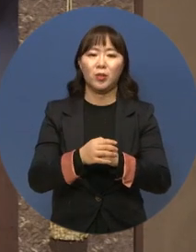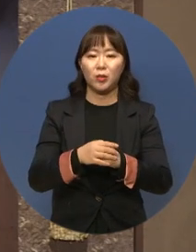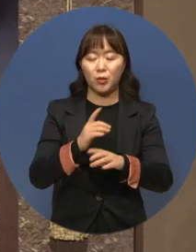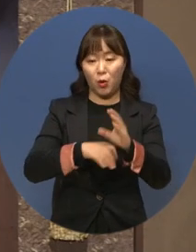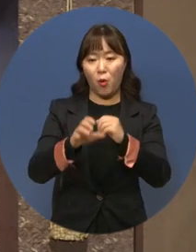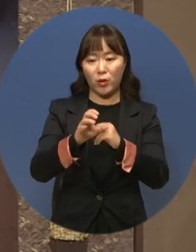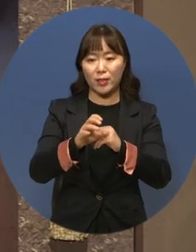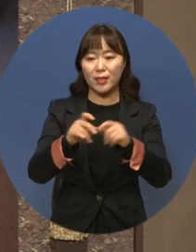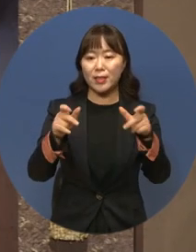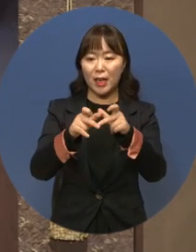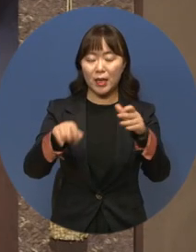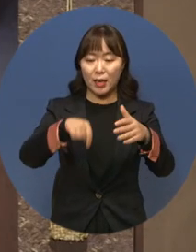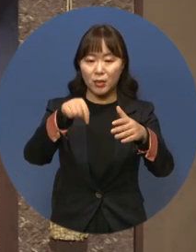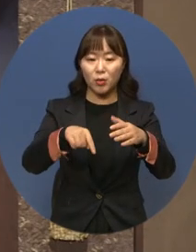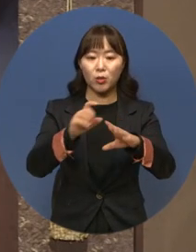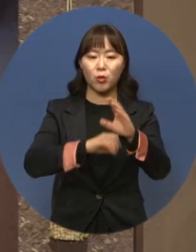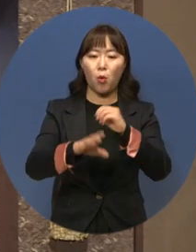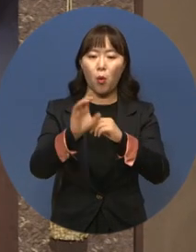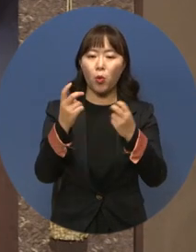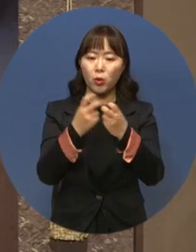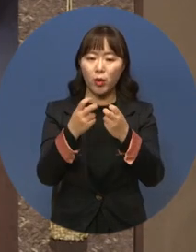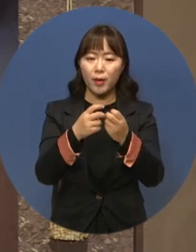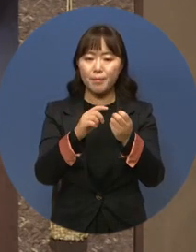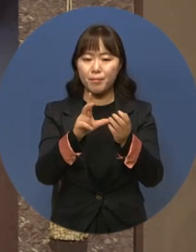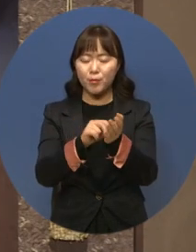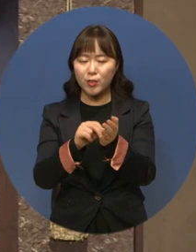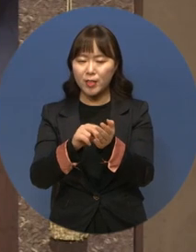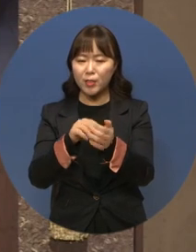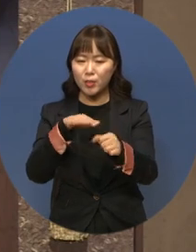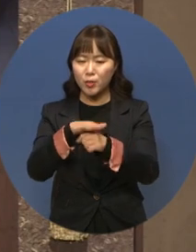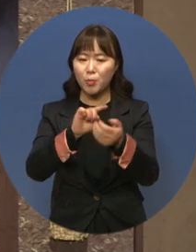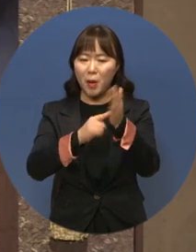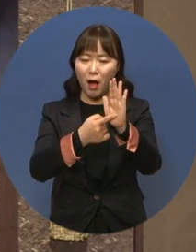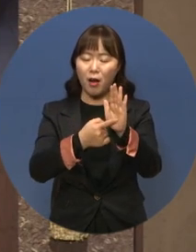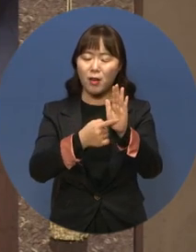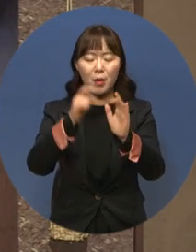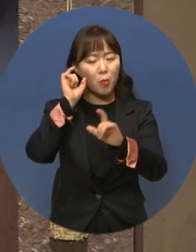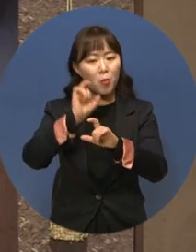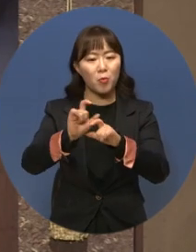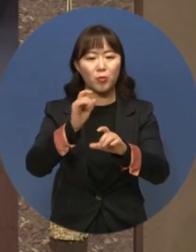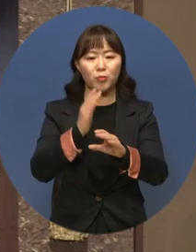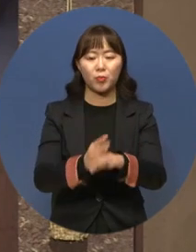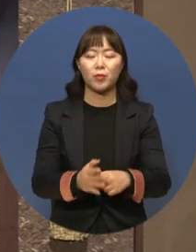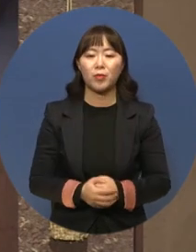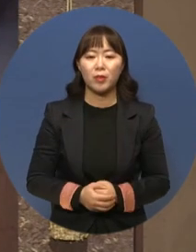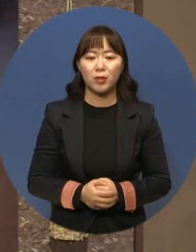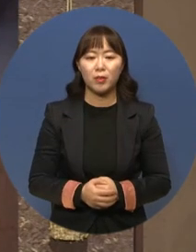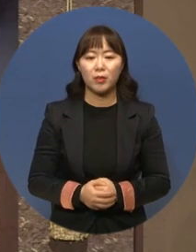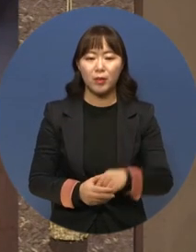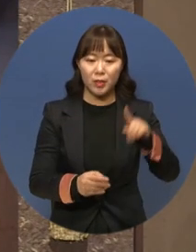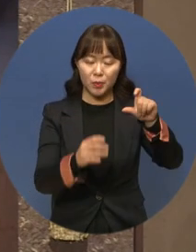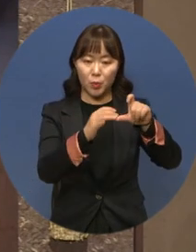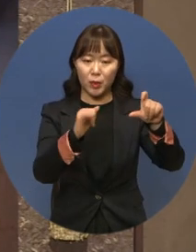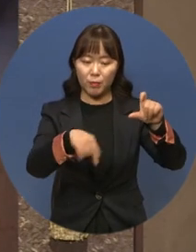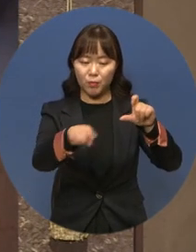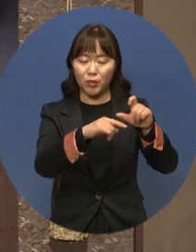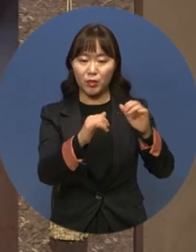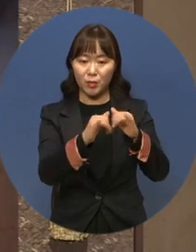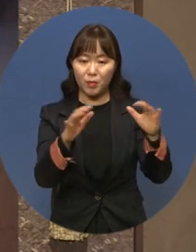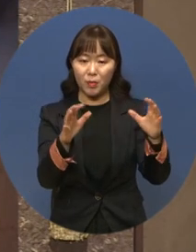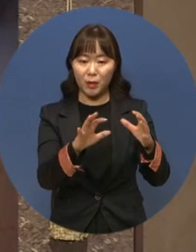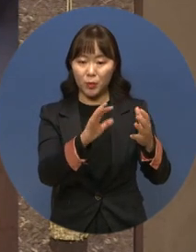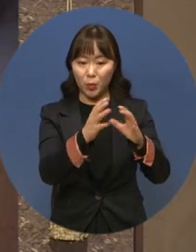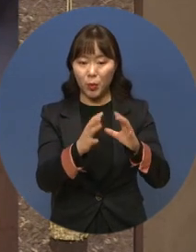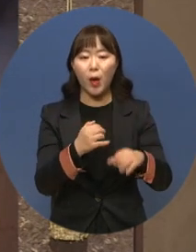이슈화를 장애계 이슈화를 어떻게 시킬 것인가 고민하려고 그래요. 예, 그래서 아까 15인 그 부분들에서